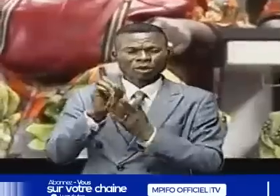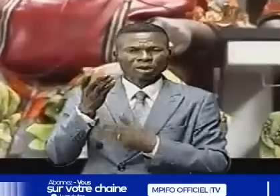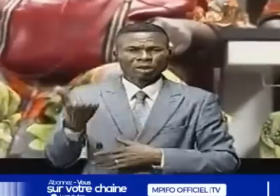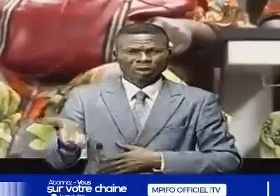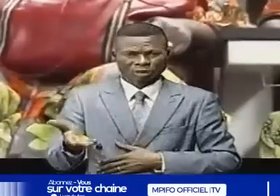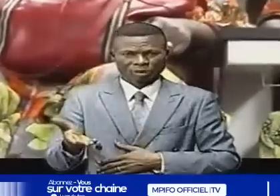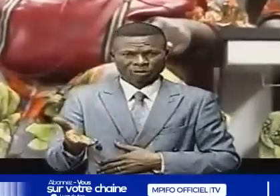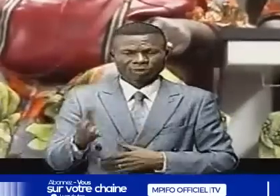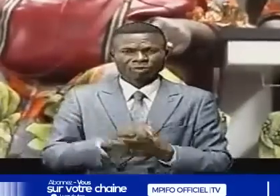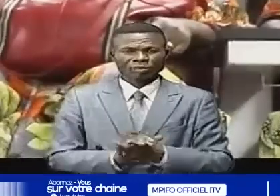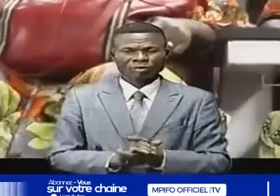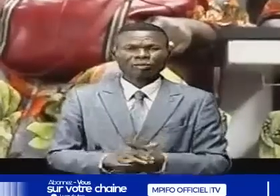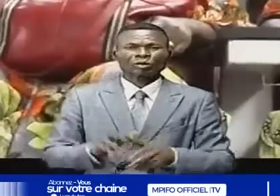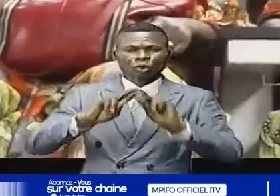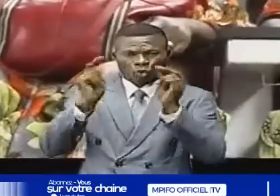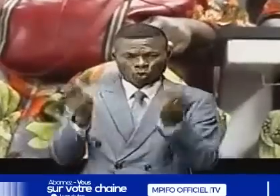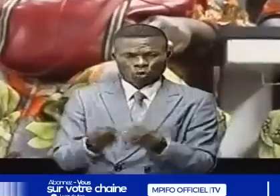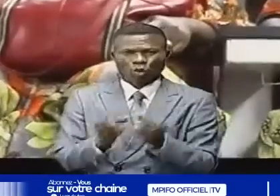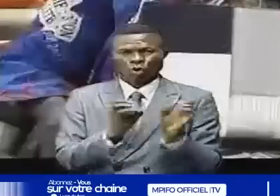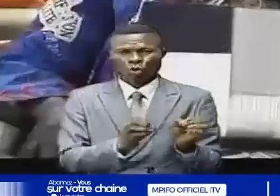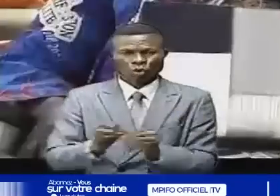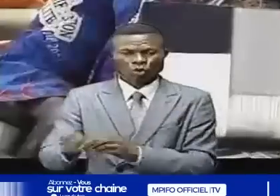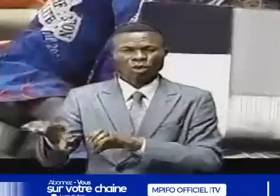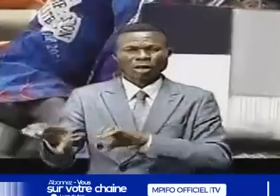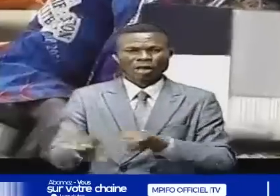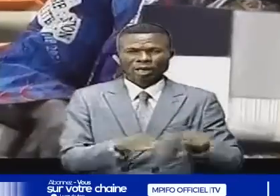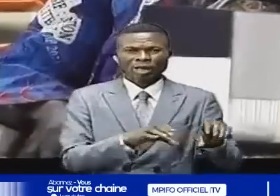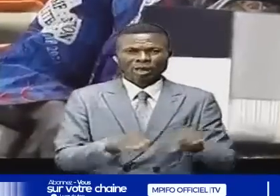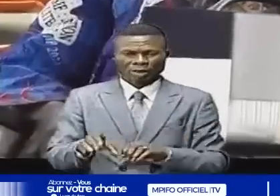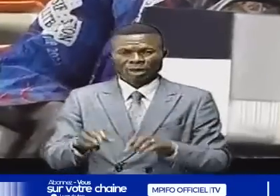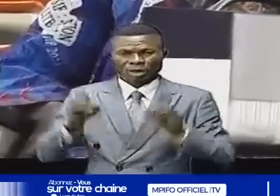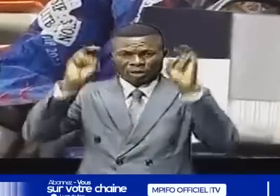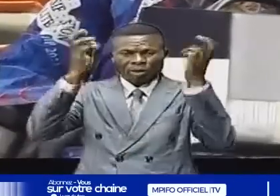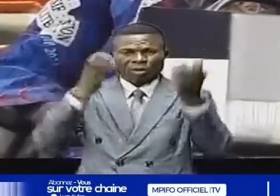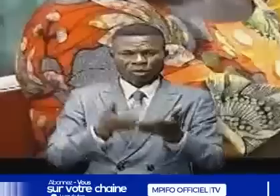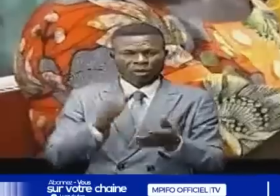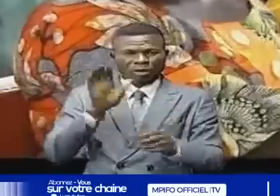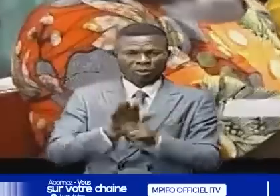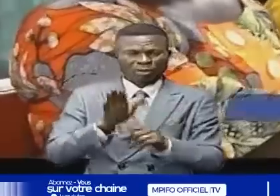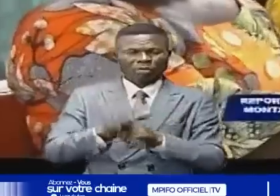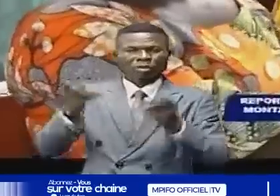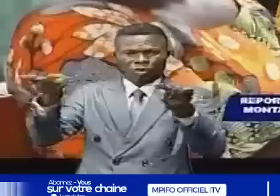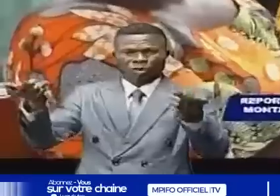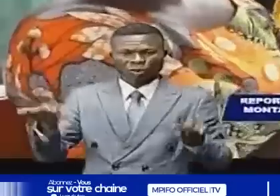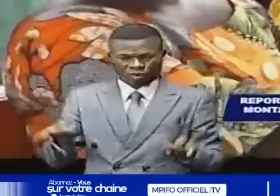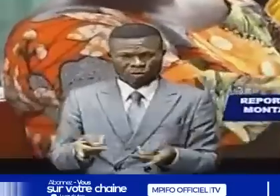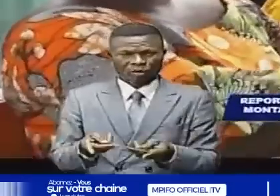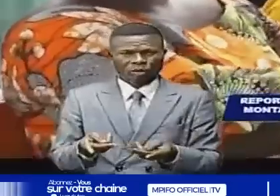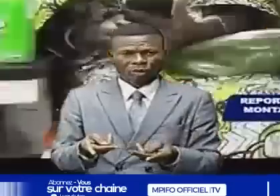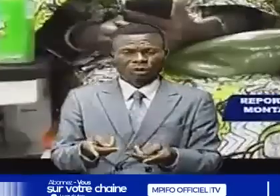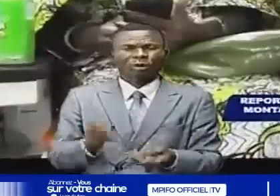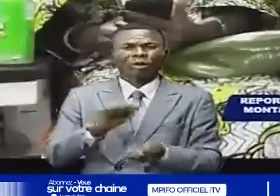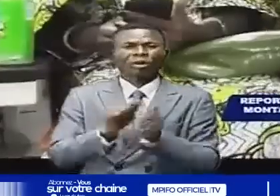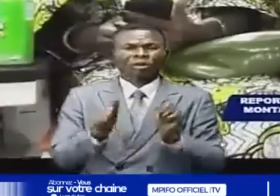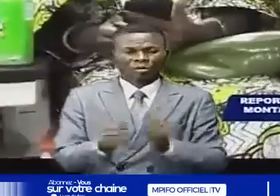noter que le REFEC a déjà organisé des activités sur ce thème dans plusieurs entreprises de la place.